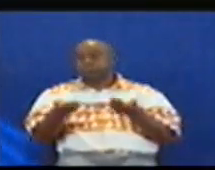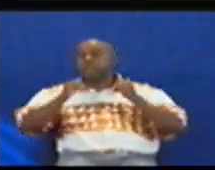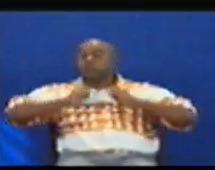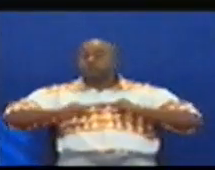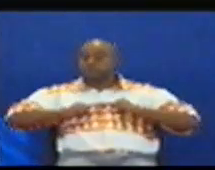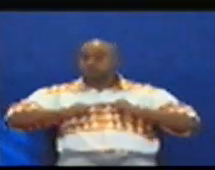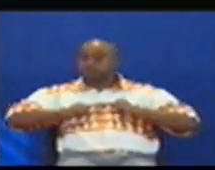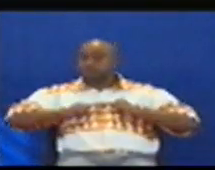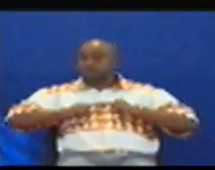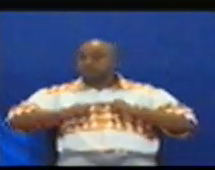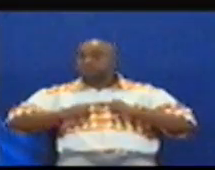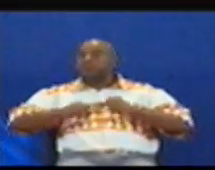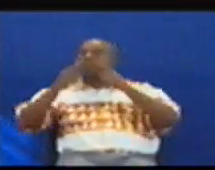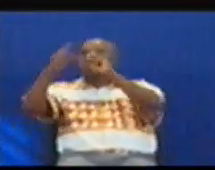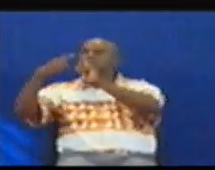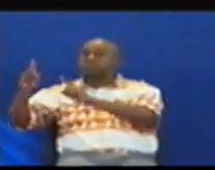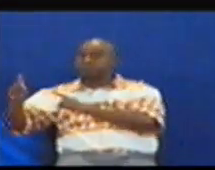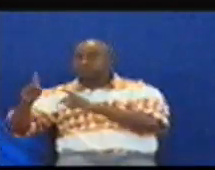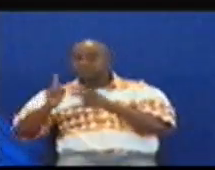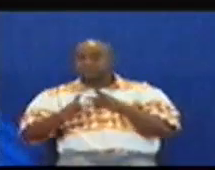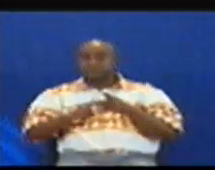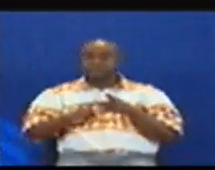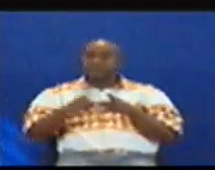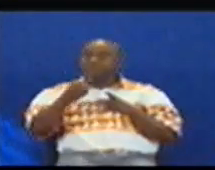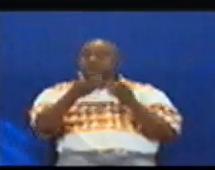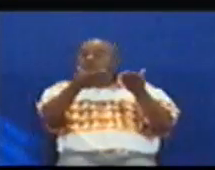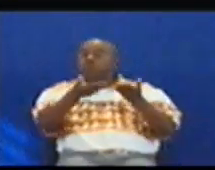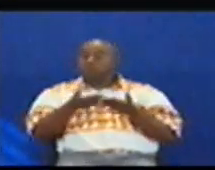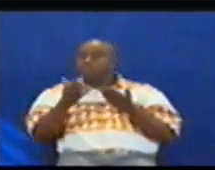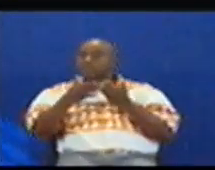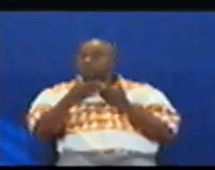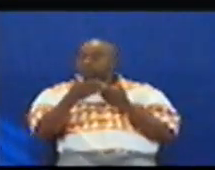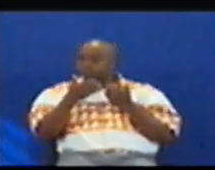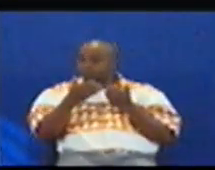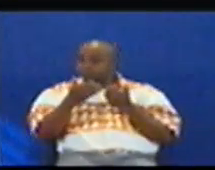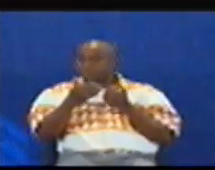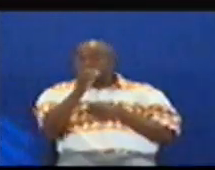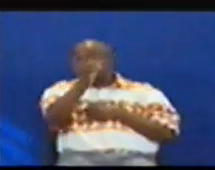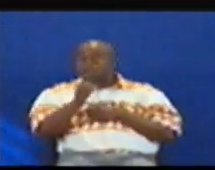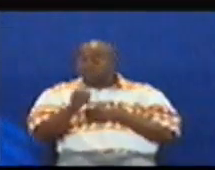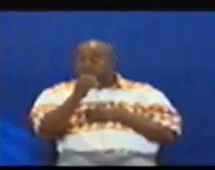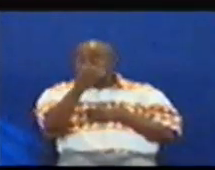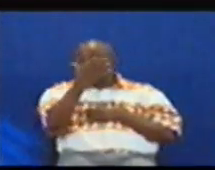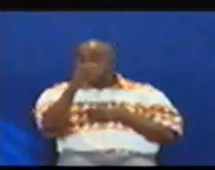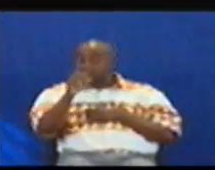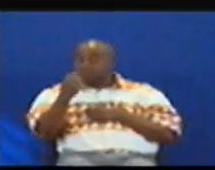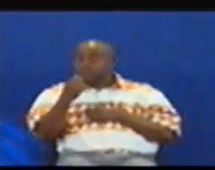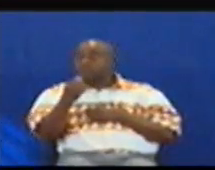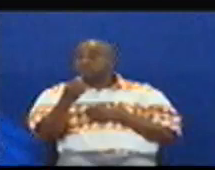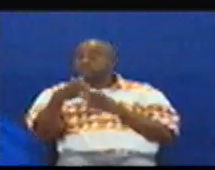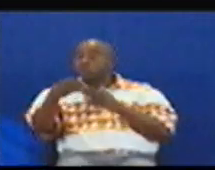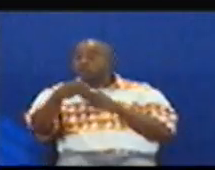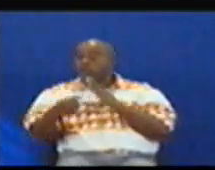forex tunategemea inapatikana na utalii, tunapokea zaidi ya nusu ya 50% ya fedha za kigeni kutokana na